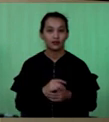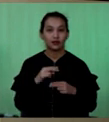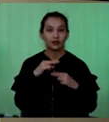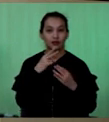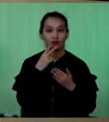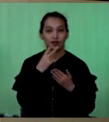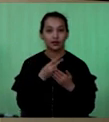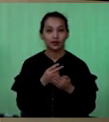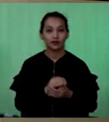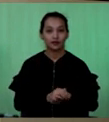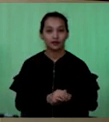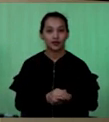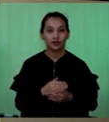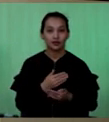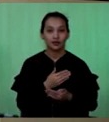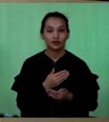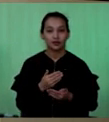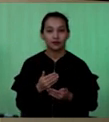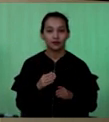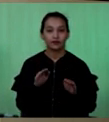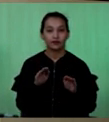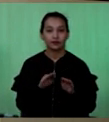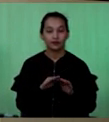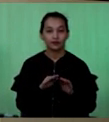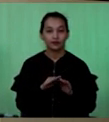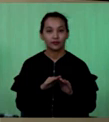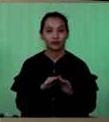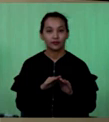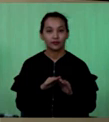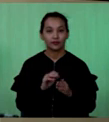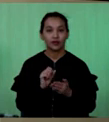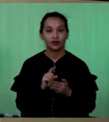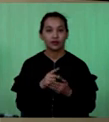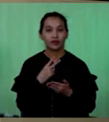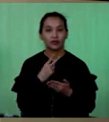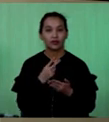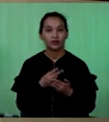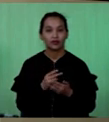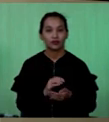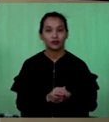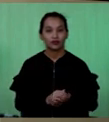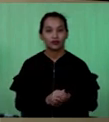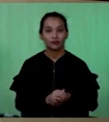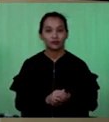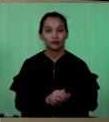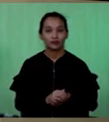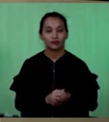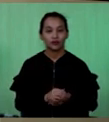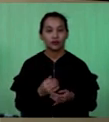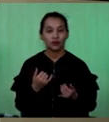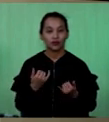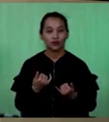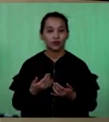qiling. Sizga taqqoslashga quyidagicha misol ko'rsatilmoqda. Demak, biz